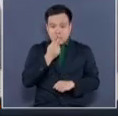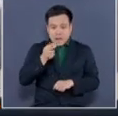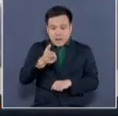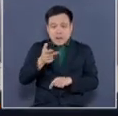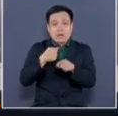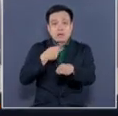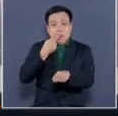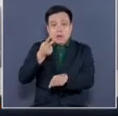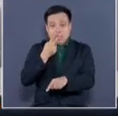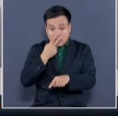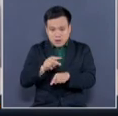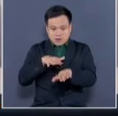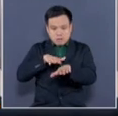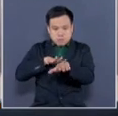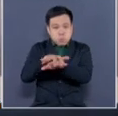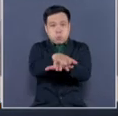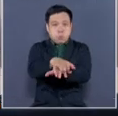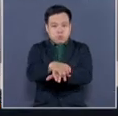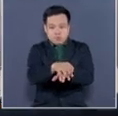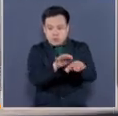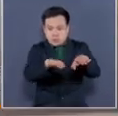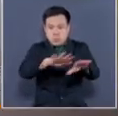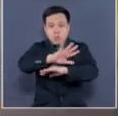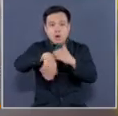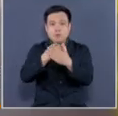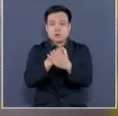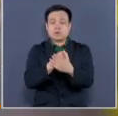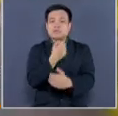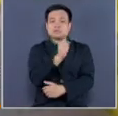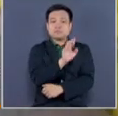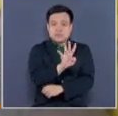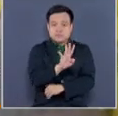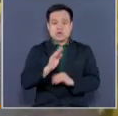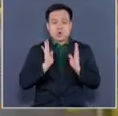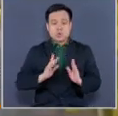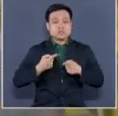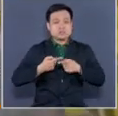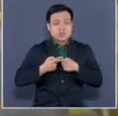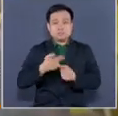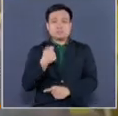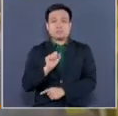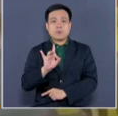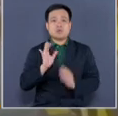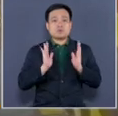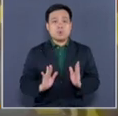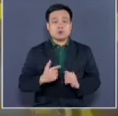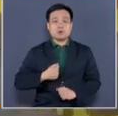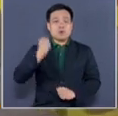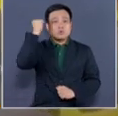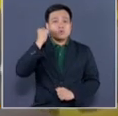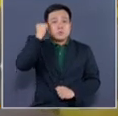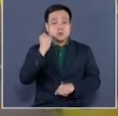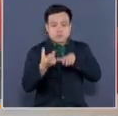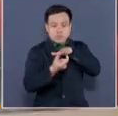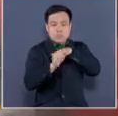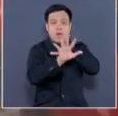ครามอย่างนี้14คันนะคะ ครับ และมีผู้บาดเจ็บ18คนค่ะรถเมย์นี่เป็นสาย558นะขับมาบนเ